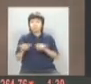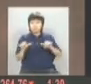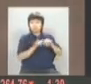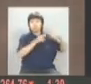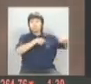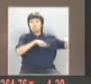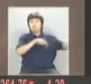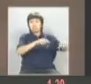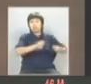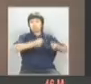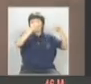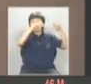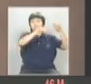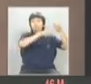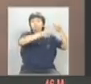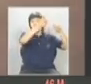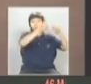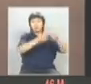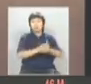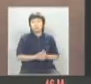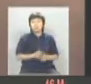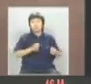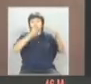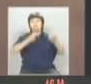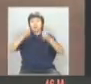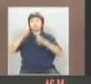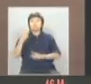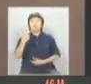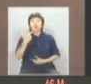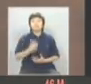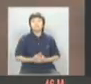ควาแช้มรายการนี้ได้ถึงสามสมัยด้วยกนค่ะ